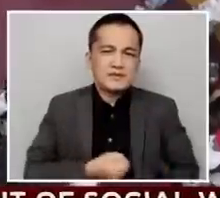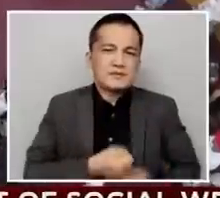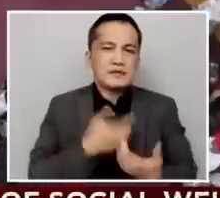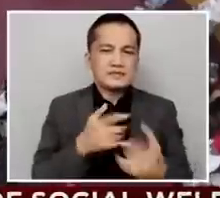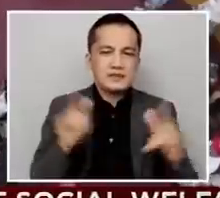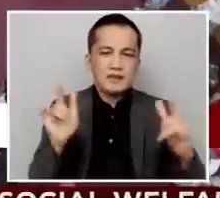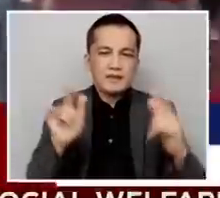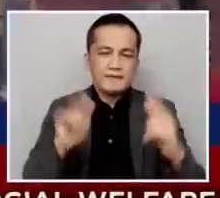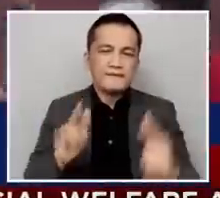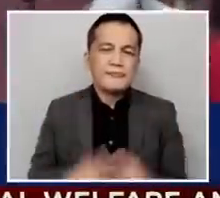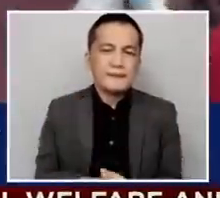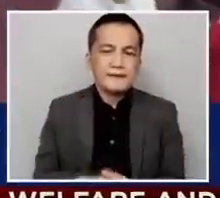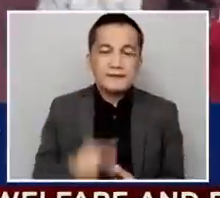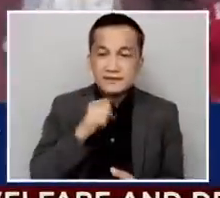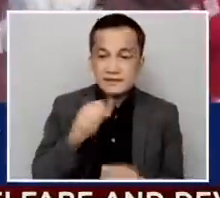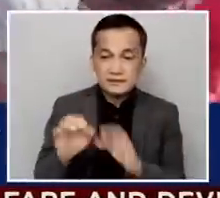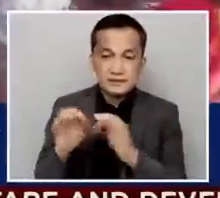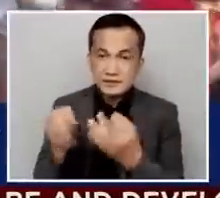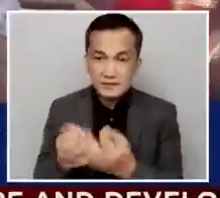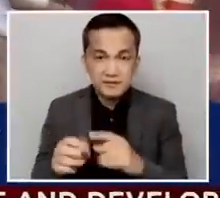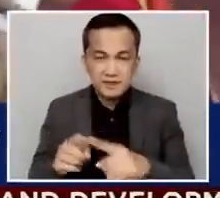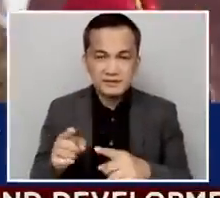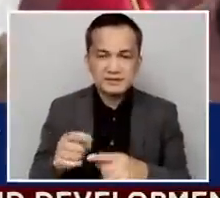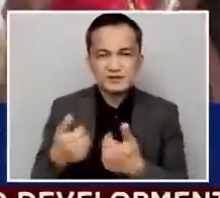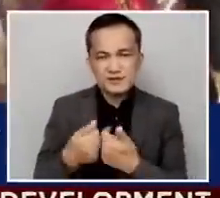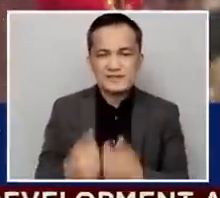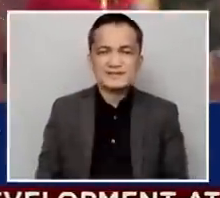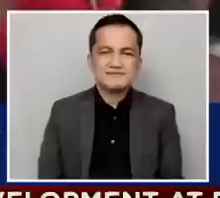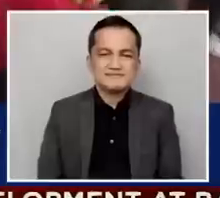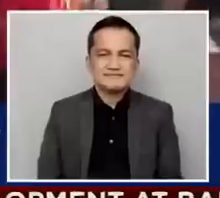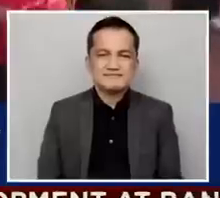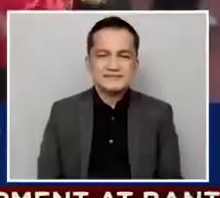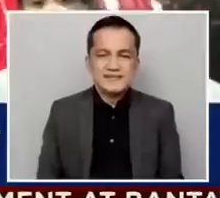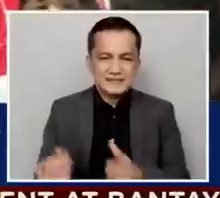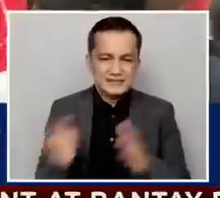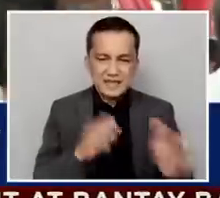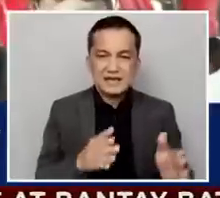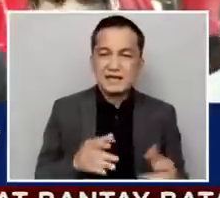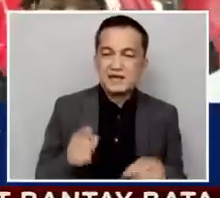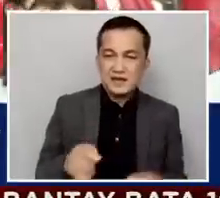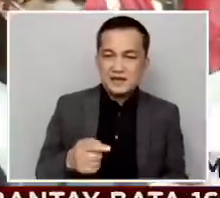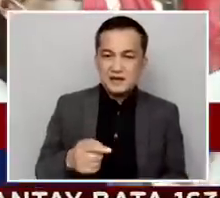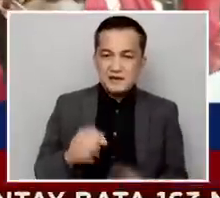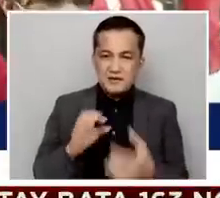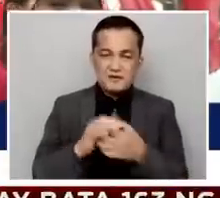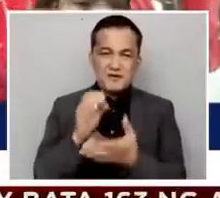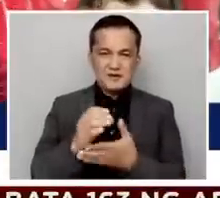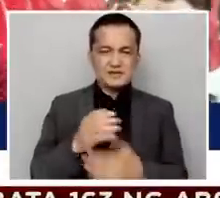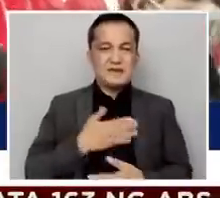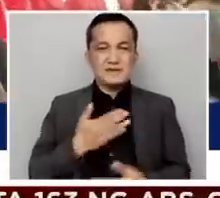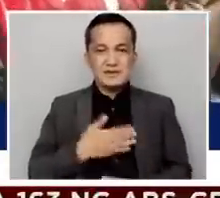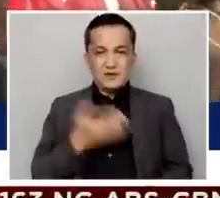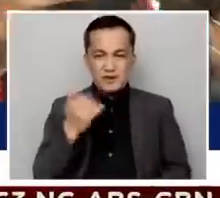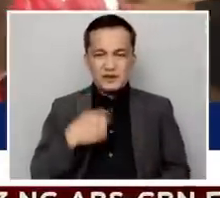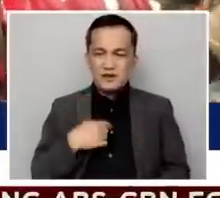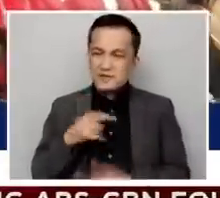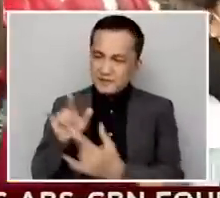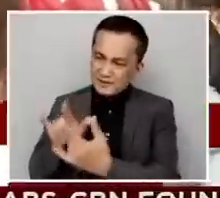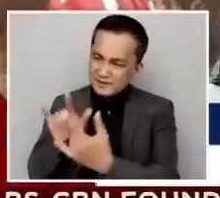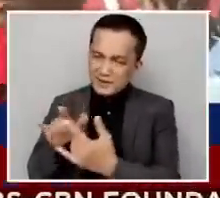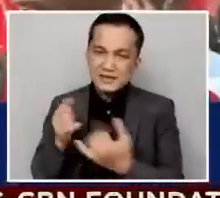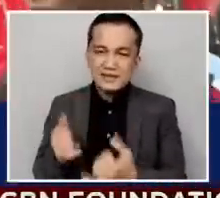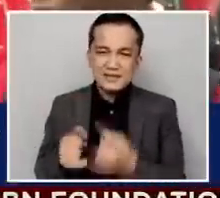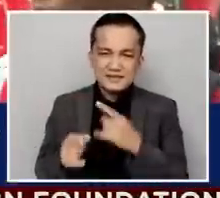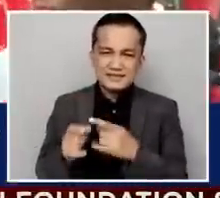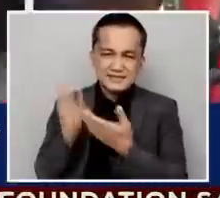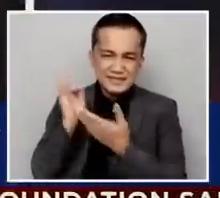nila, hindi lang po sa pamilya, pati po sa jowa. Siyempre po masaya, lalo po sa akin, meron po akong minamahal ngayon, lalo dadaling